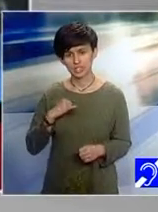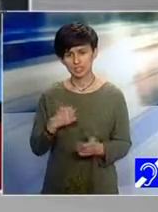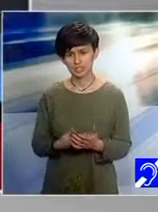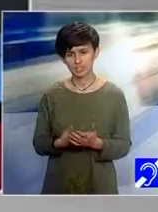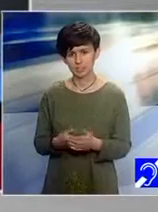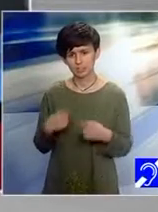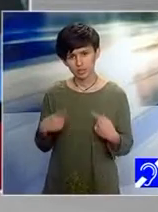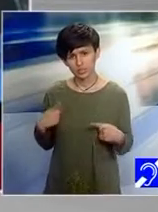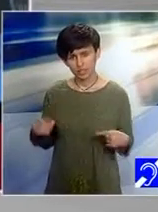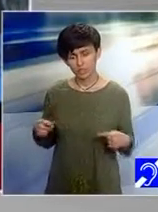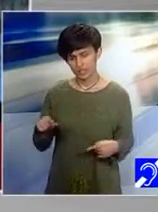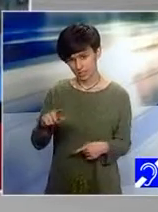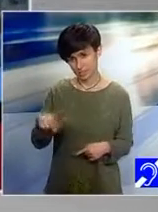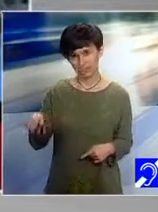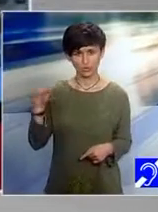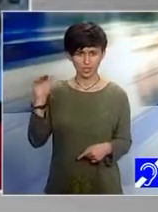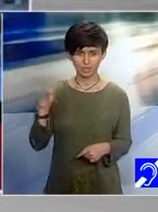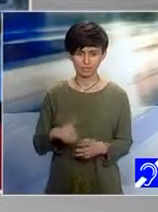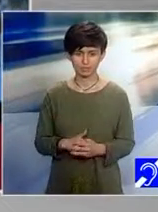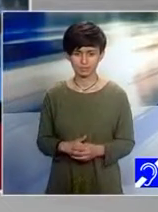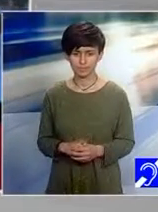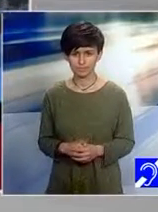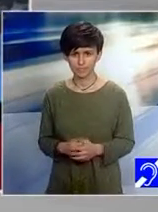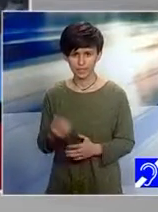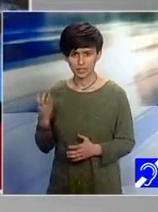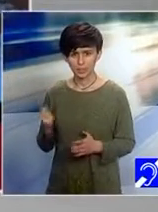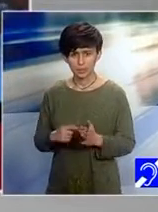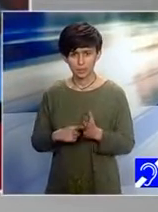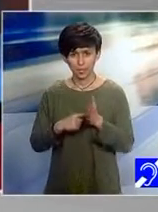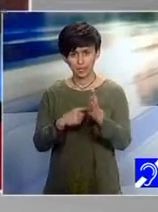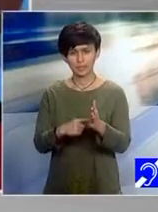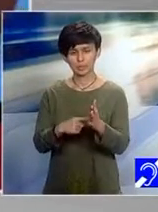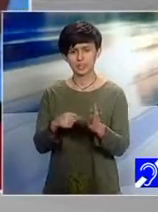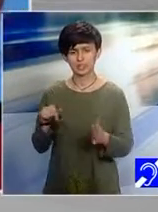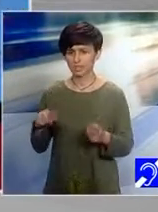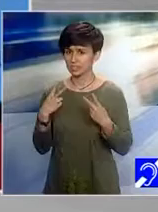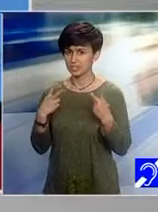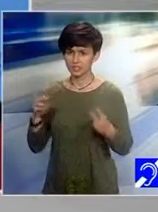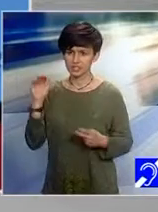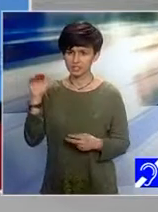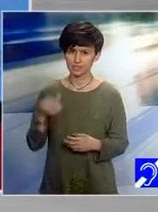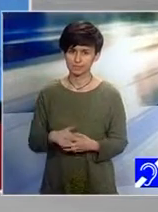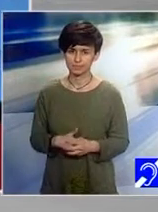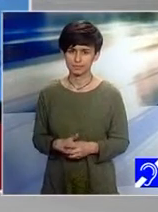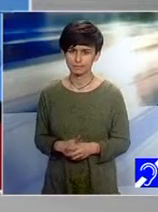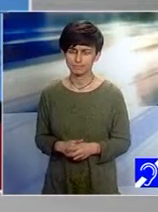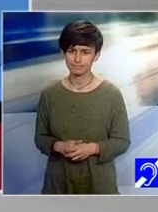pentru fiecare dintre voi. Da. Și ce reprezintă de fapt acest pelerinaj? Da, s-au